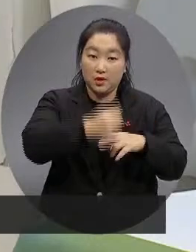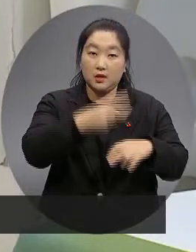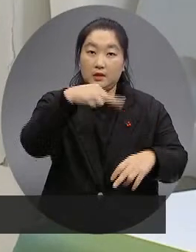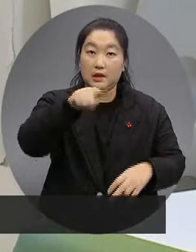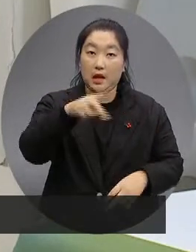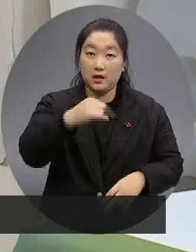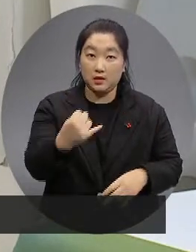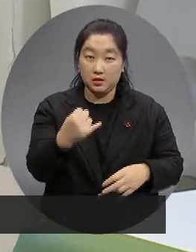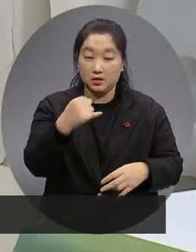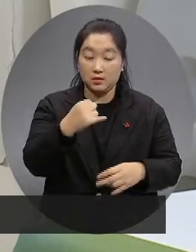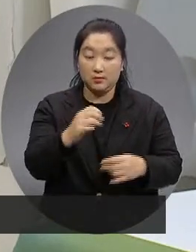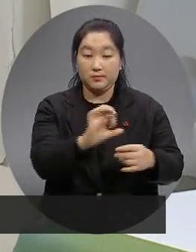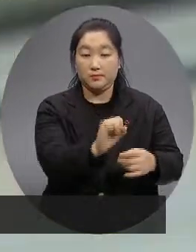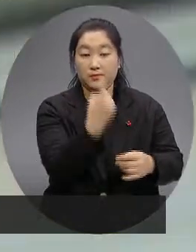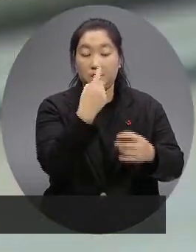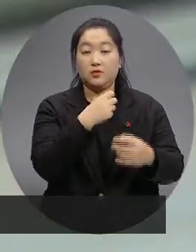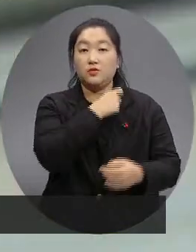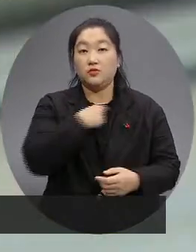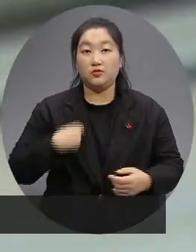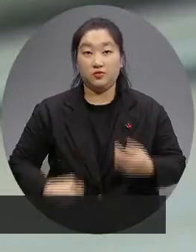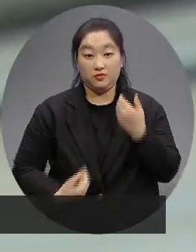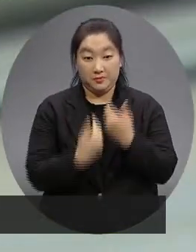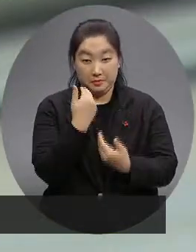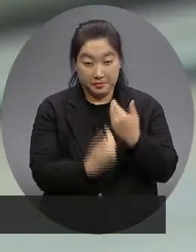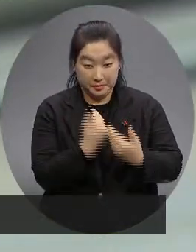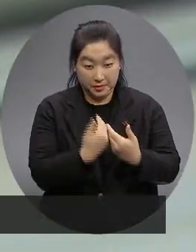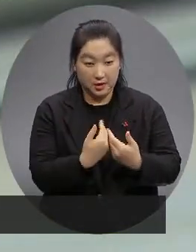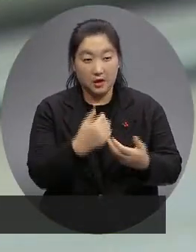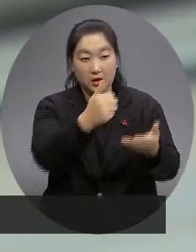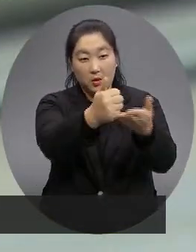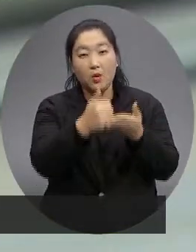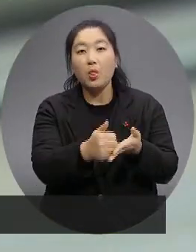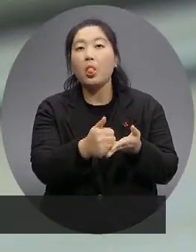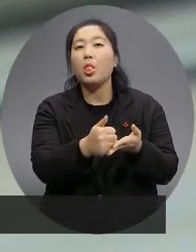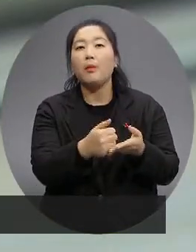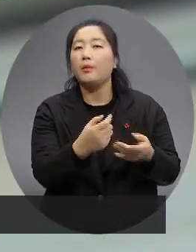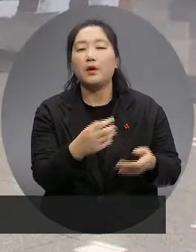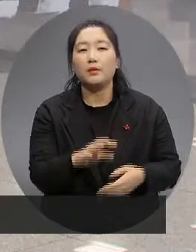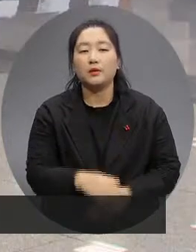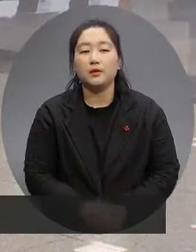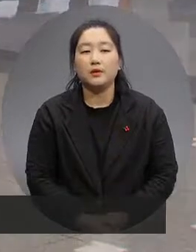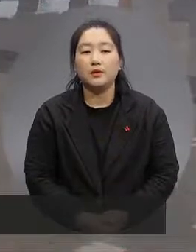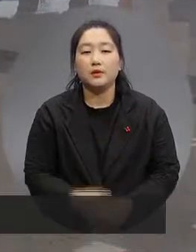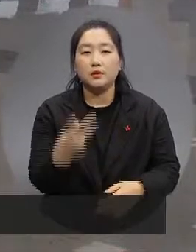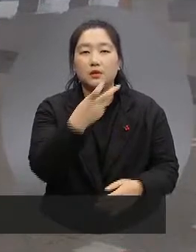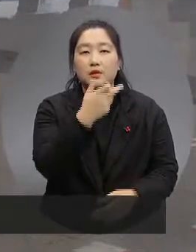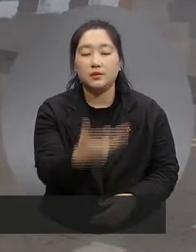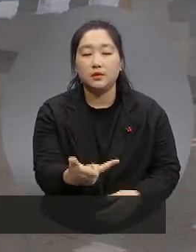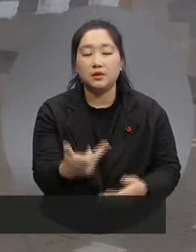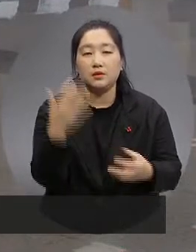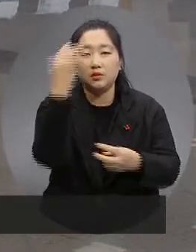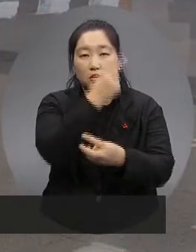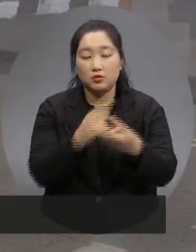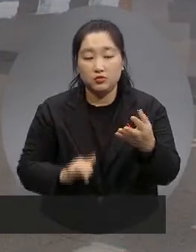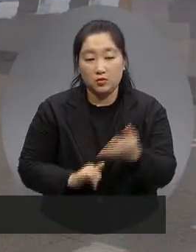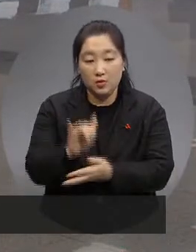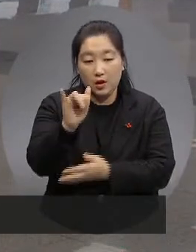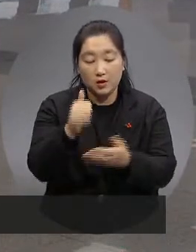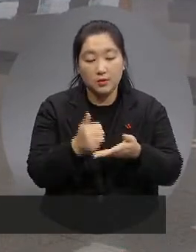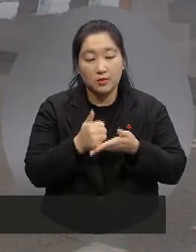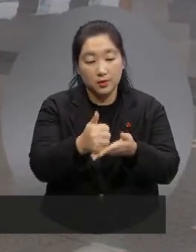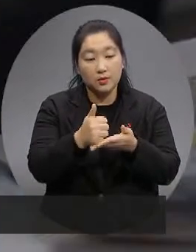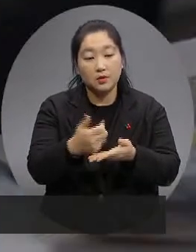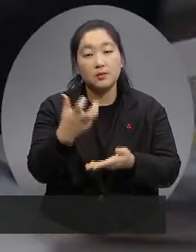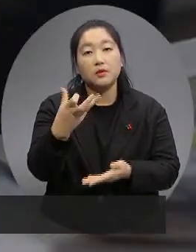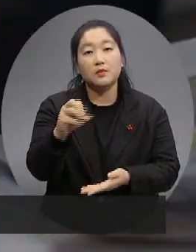중국과 갈등이 촉발되면서 관광객들이 발길을 뚝 끊었습니다. 2017년 청주공항 국제선 이용객은